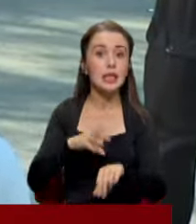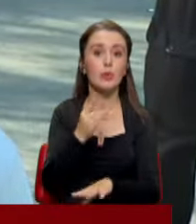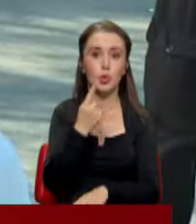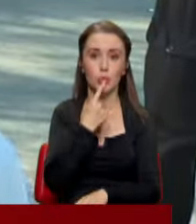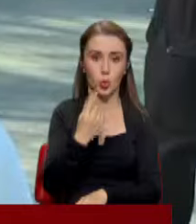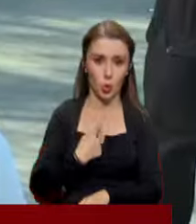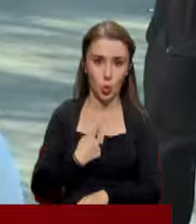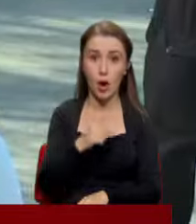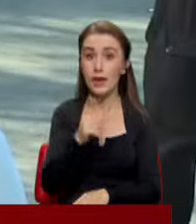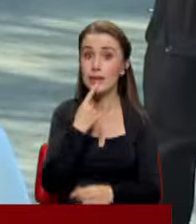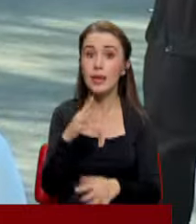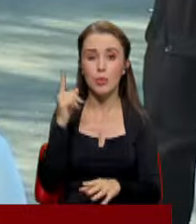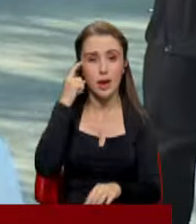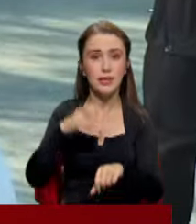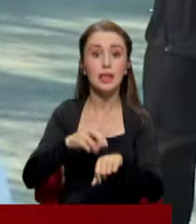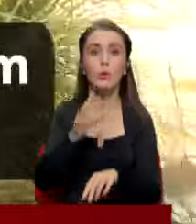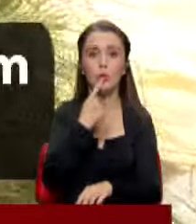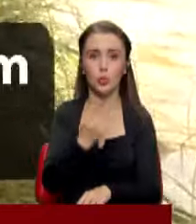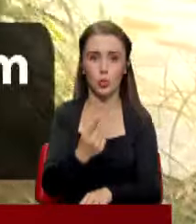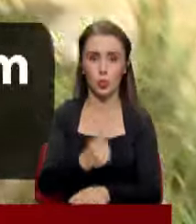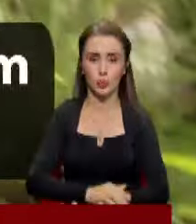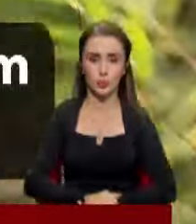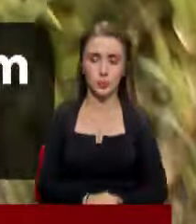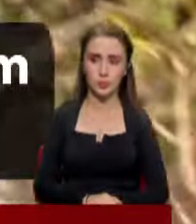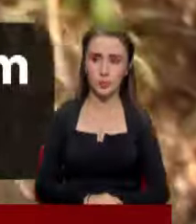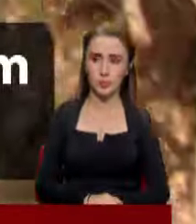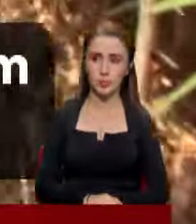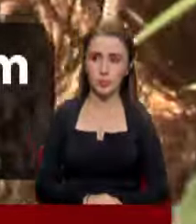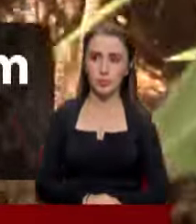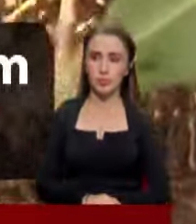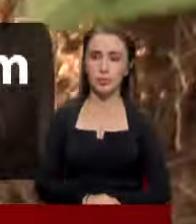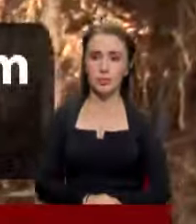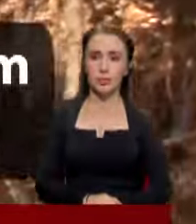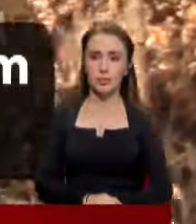dedi Hayır demedi hatırlamıyorum dedi buraya bıraktım